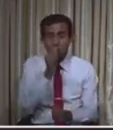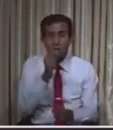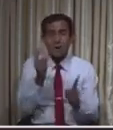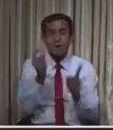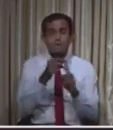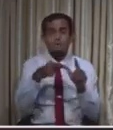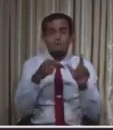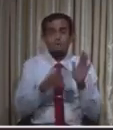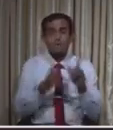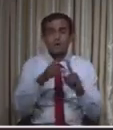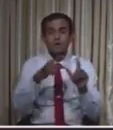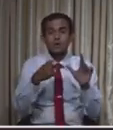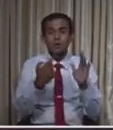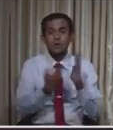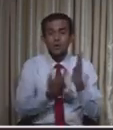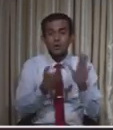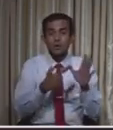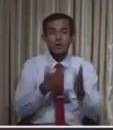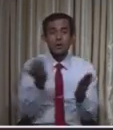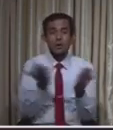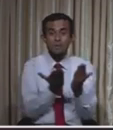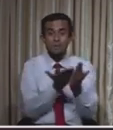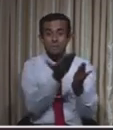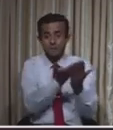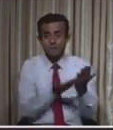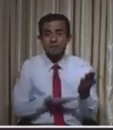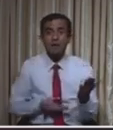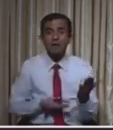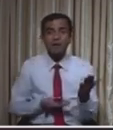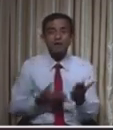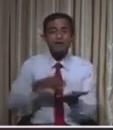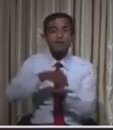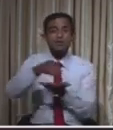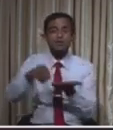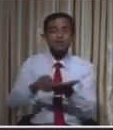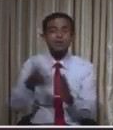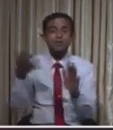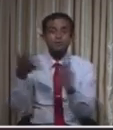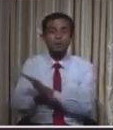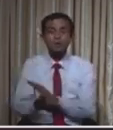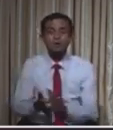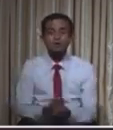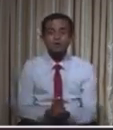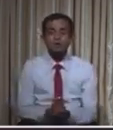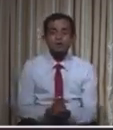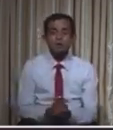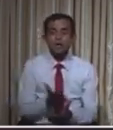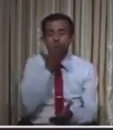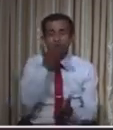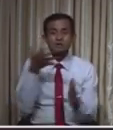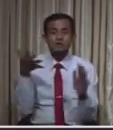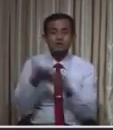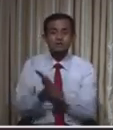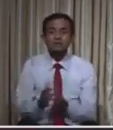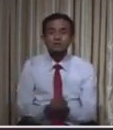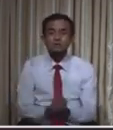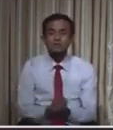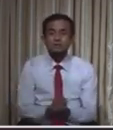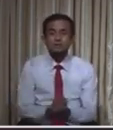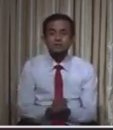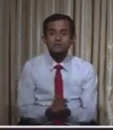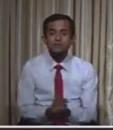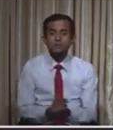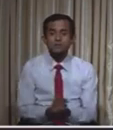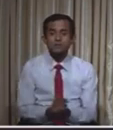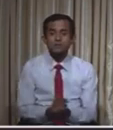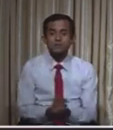පැන්ඩෝරා ඒ පත්‍රිකාවල කියවෙච්ච දේවල් පොහොර දූෂණයන් එතකොට සීනි දූෂණයන් ඒ